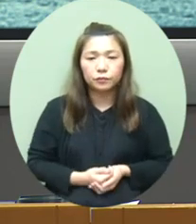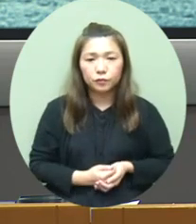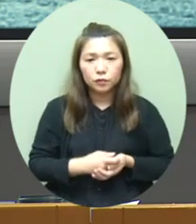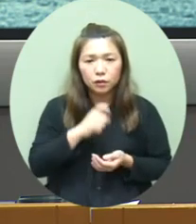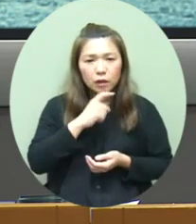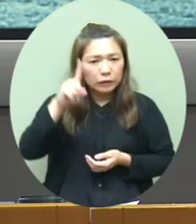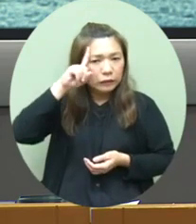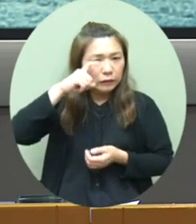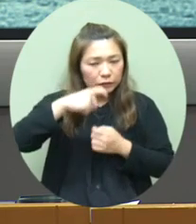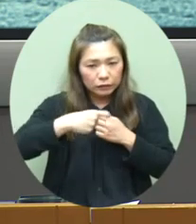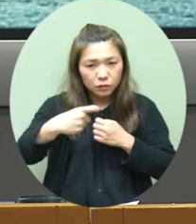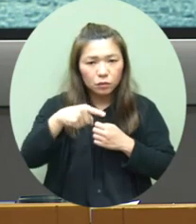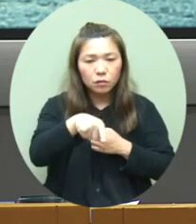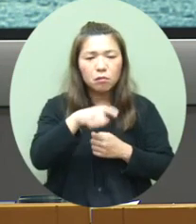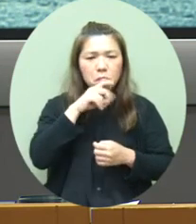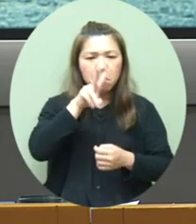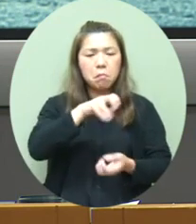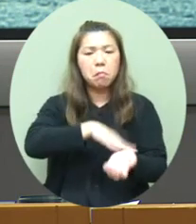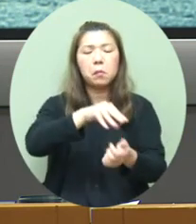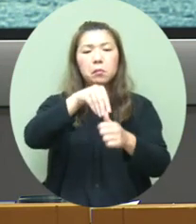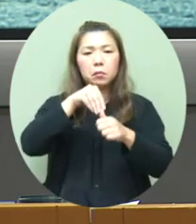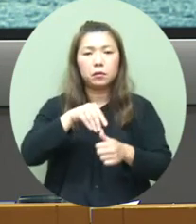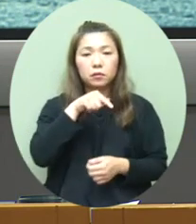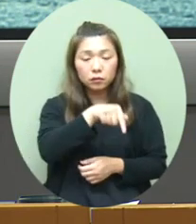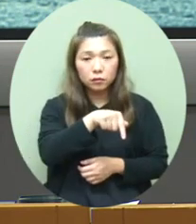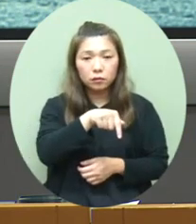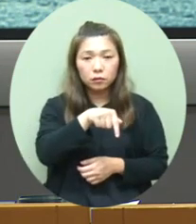呢就是陽性的。她跟那個